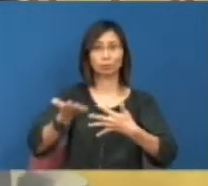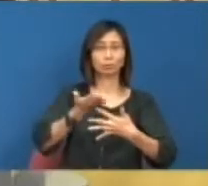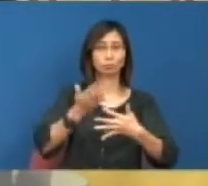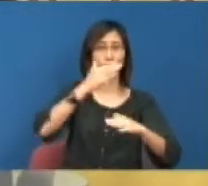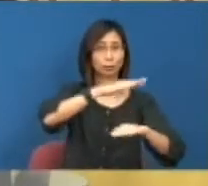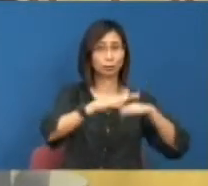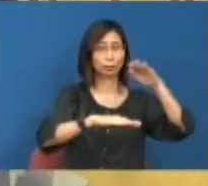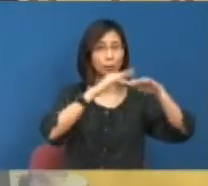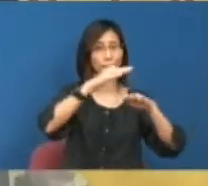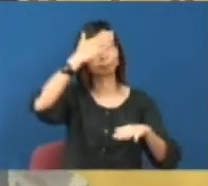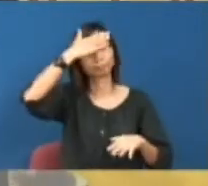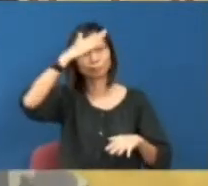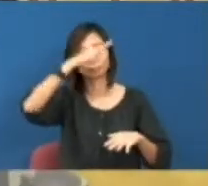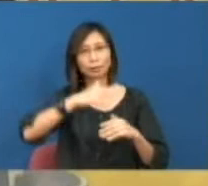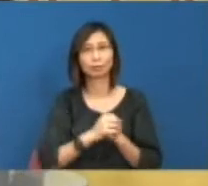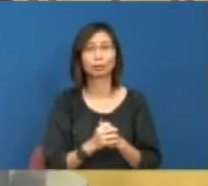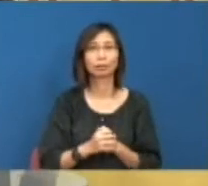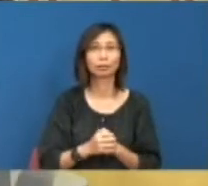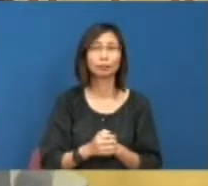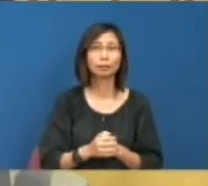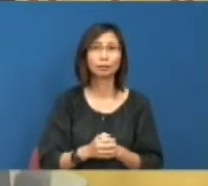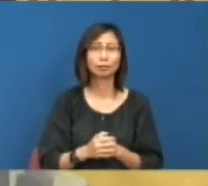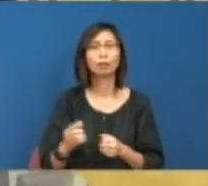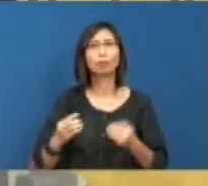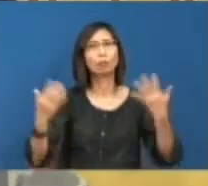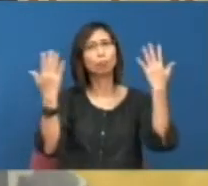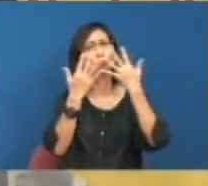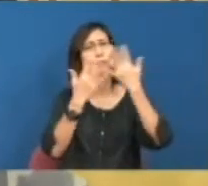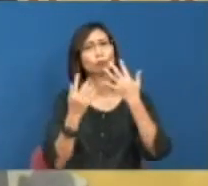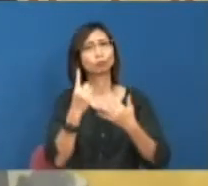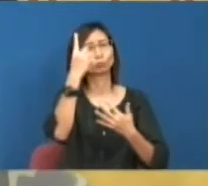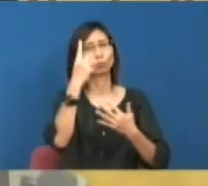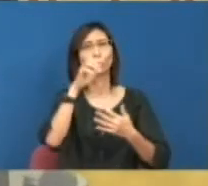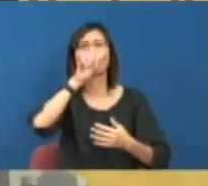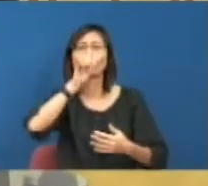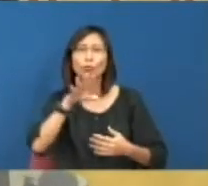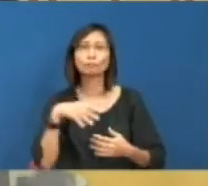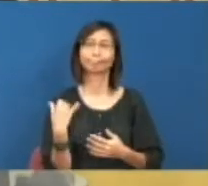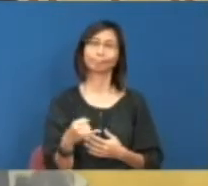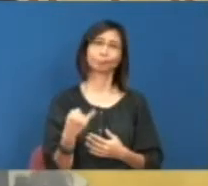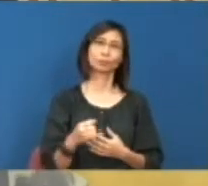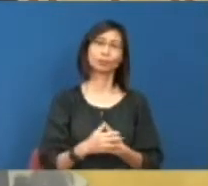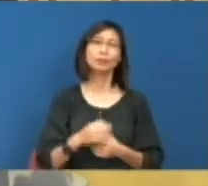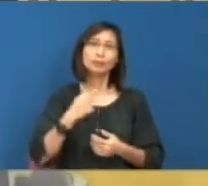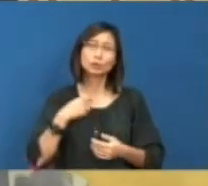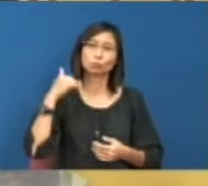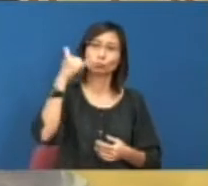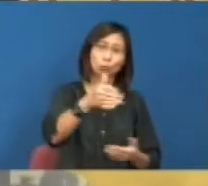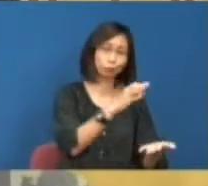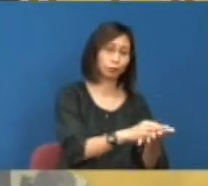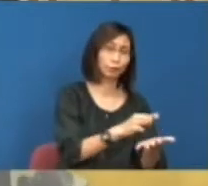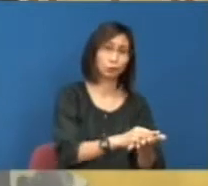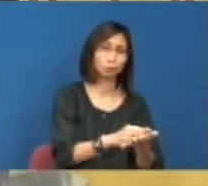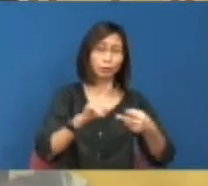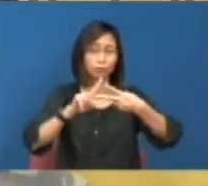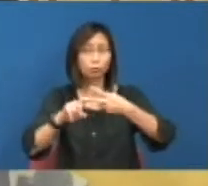級意識係點樣咧？唔能夠純粹喺網嗰度講幾句，你要去到社區或者工人聚集嘅地方，用佢哋